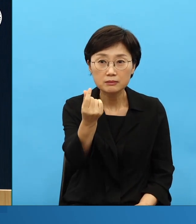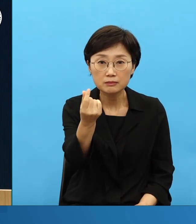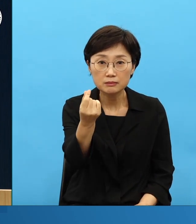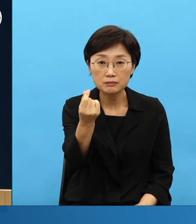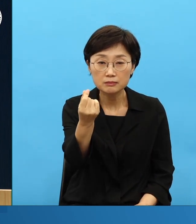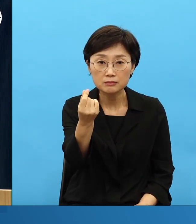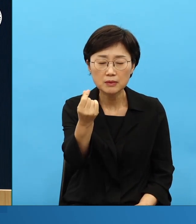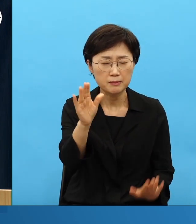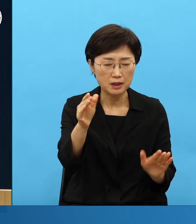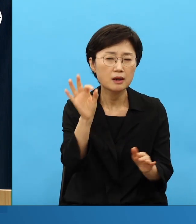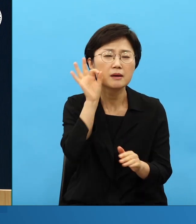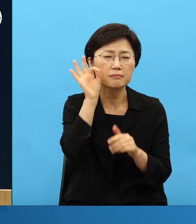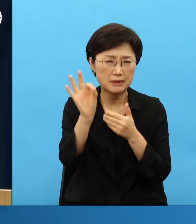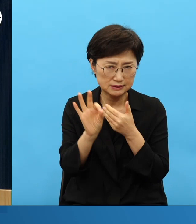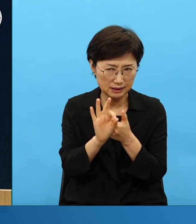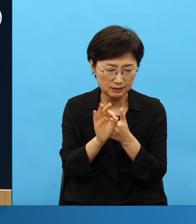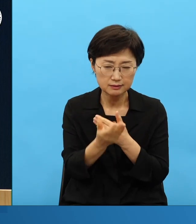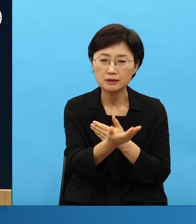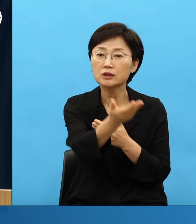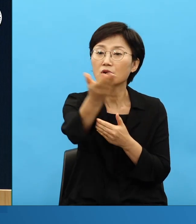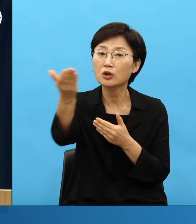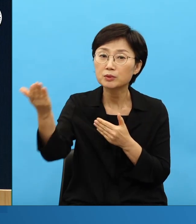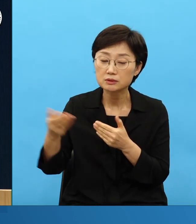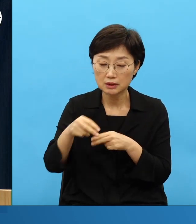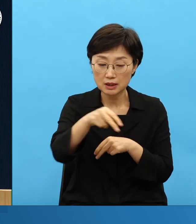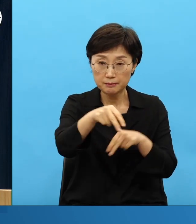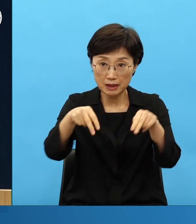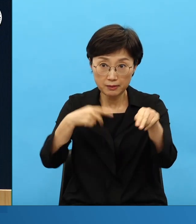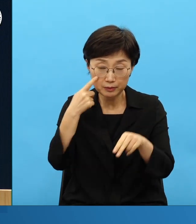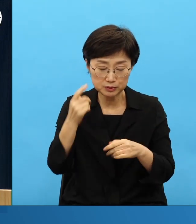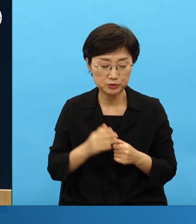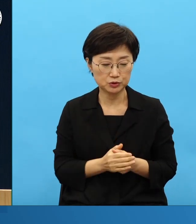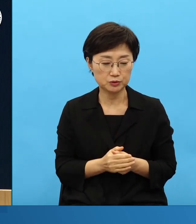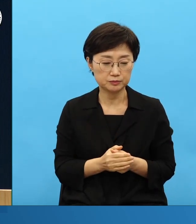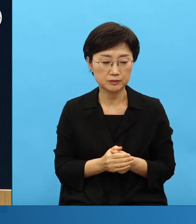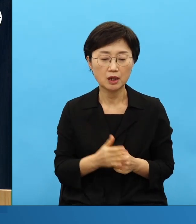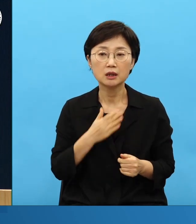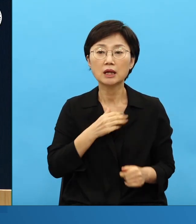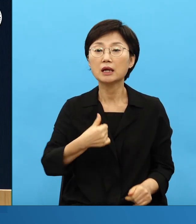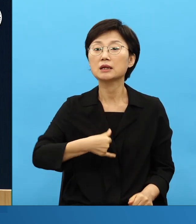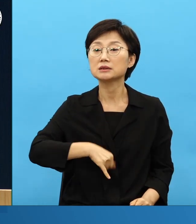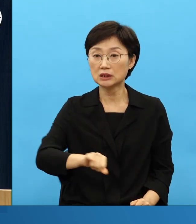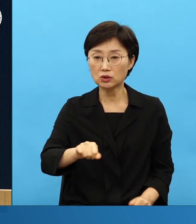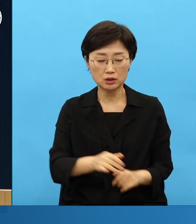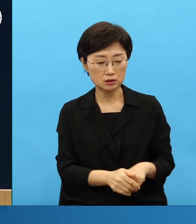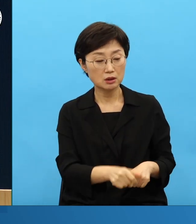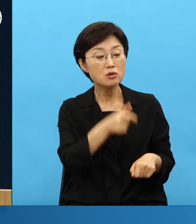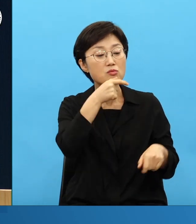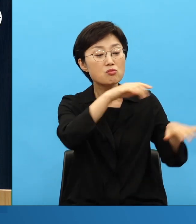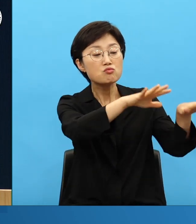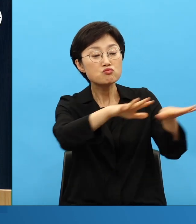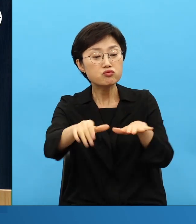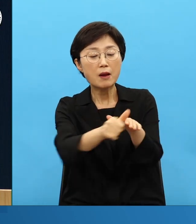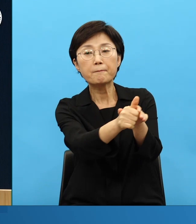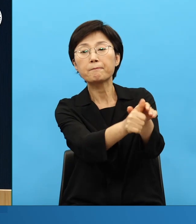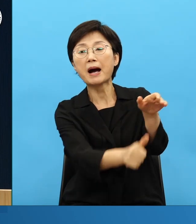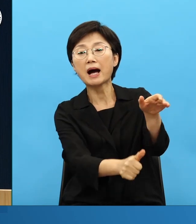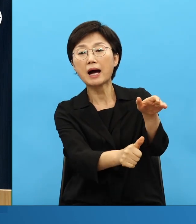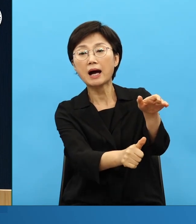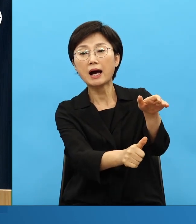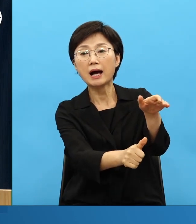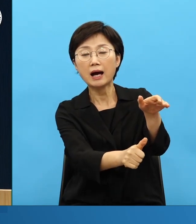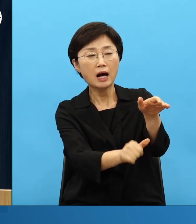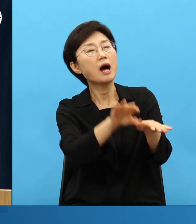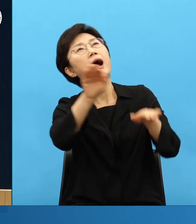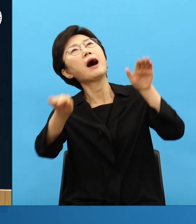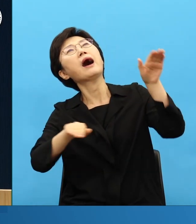여러분 자녀를 저 늪에 빠졌는데 무조건 건지지 이유를 달겠습니까? If your children were inside of a marsh, you would save